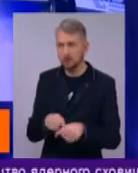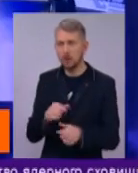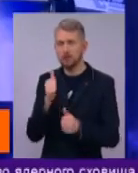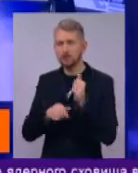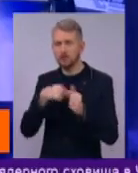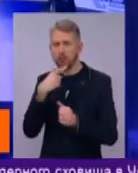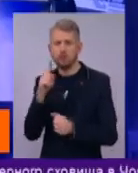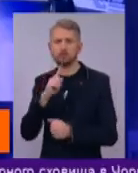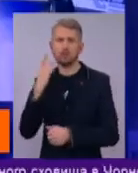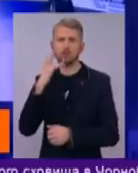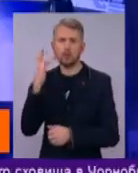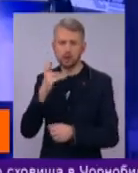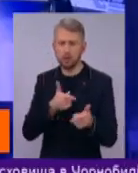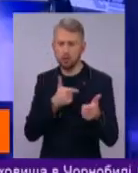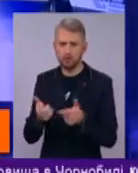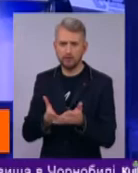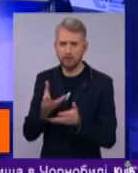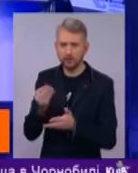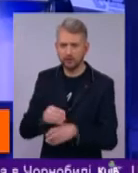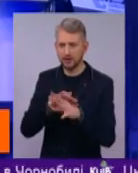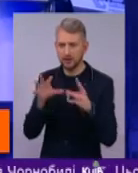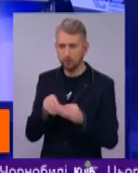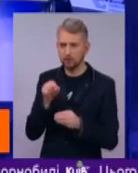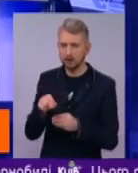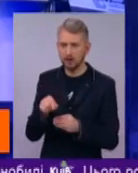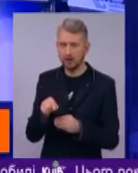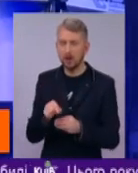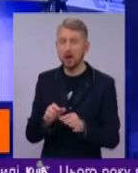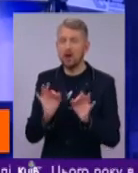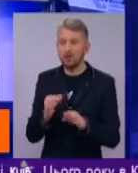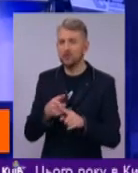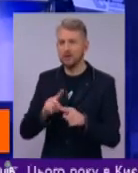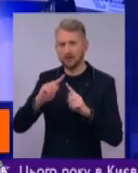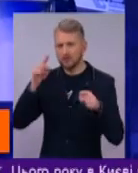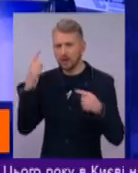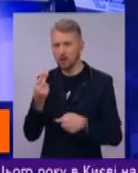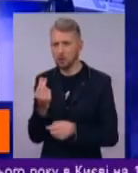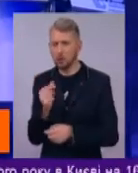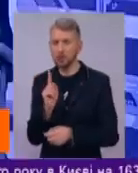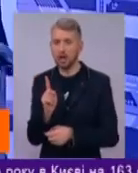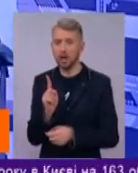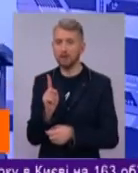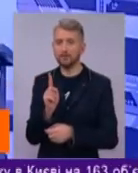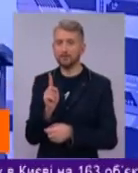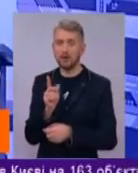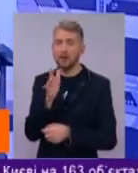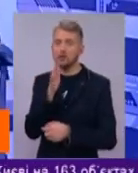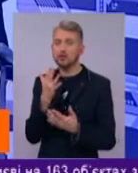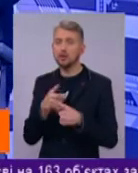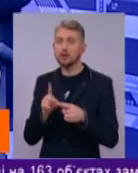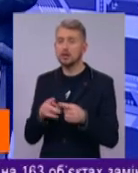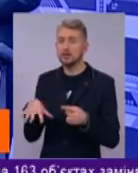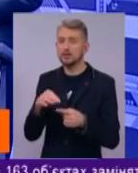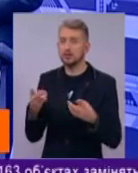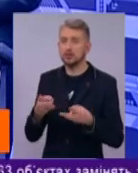що Сполучені Штати готові профінансувати загалом цю місію, хоча це шалені гроші, а і часу, скільки на це все